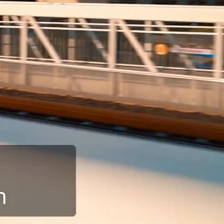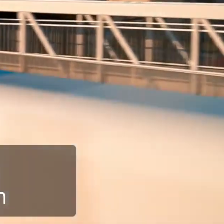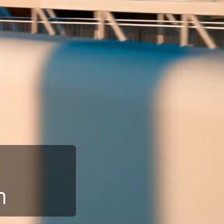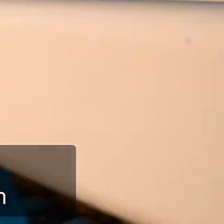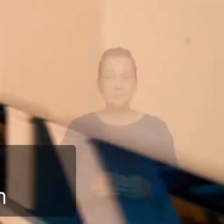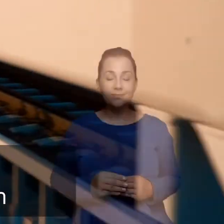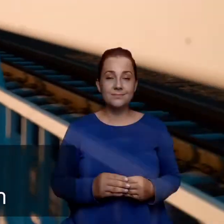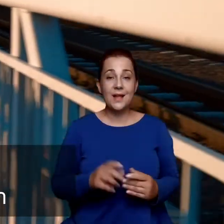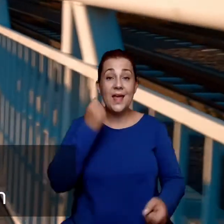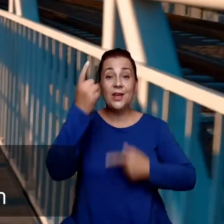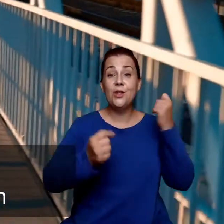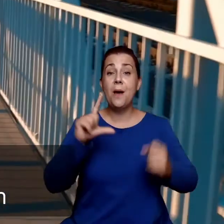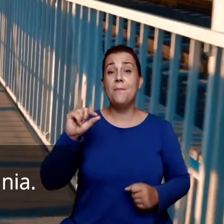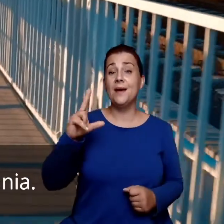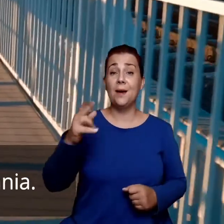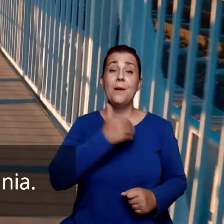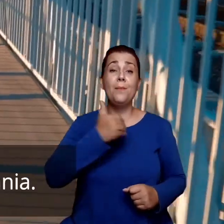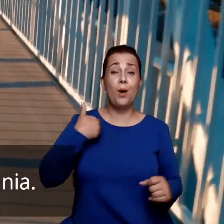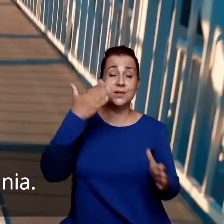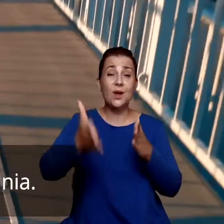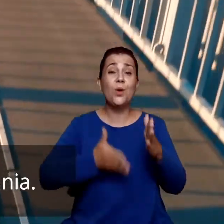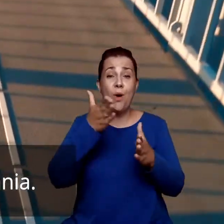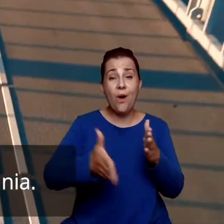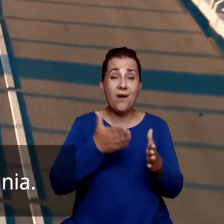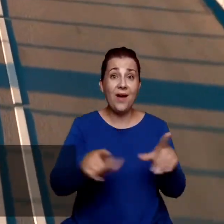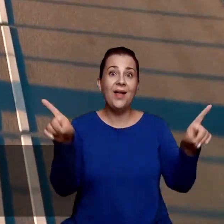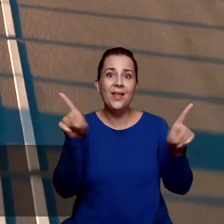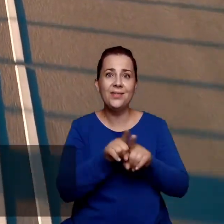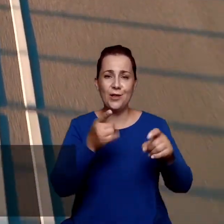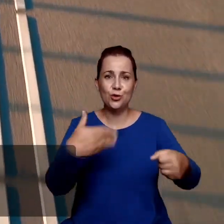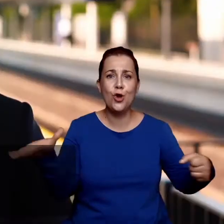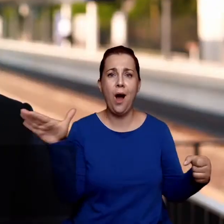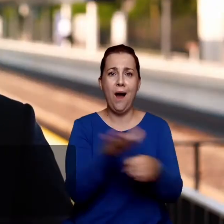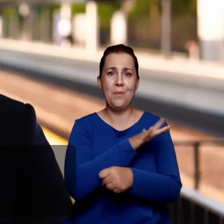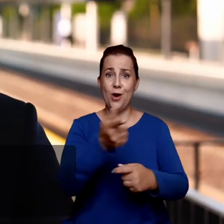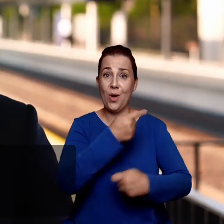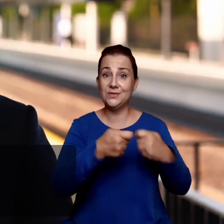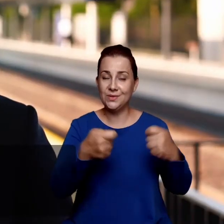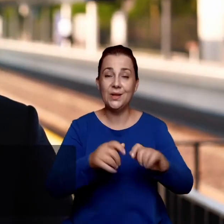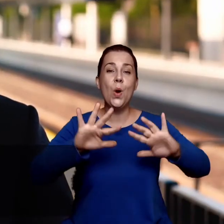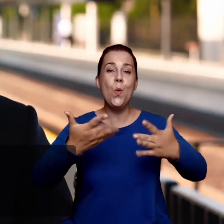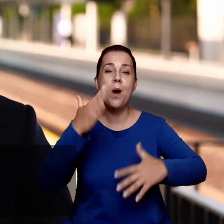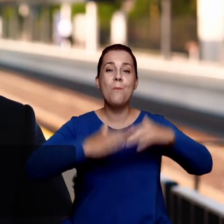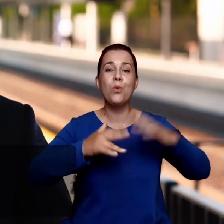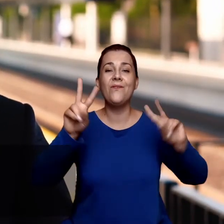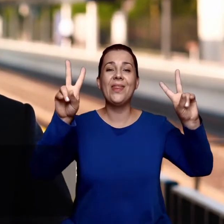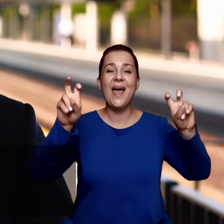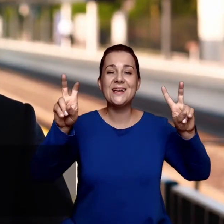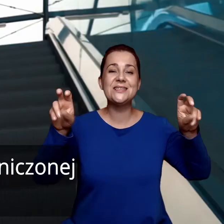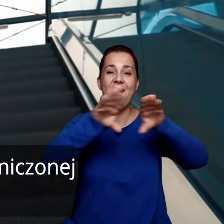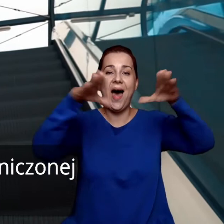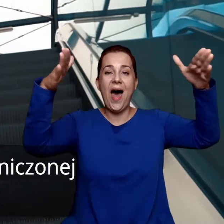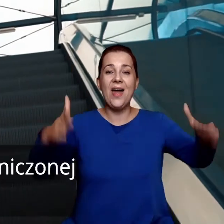Innowacyjność PKP Polskich Linii Kolejowej to także kompleksowe rozwiązania, czyli budowa tzw. centrów komunikacyjnych